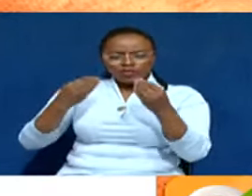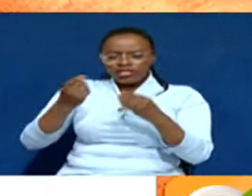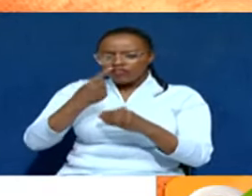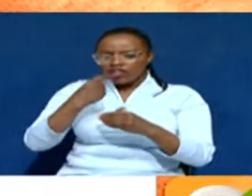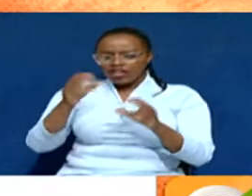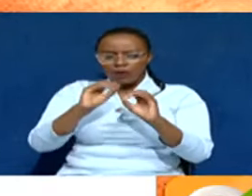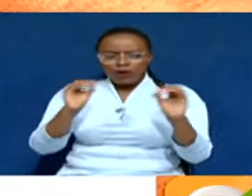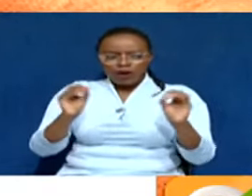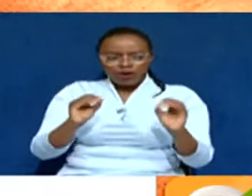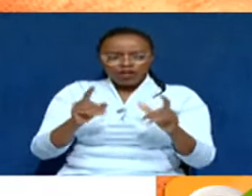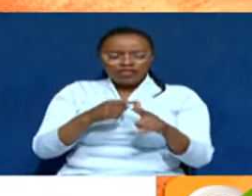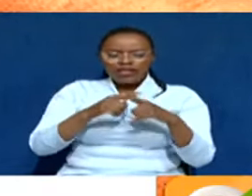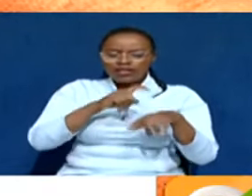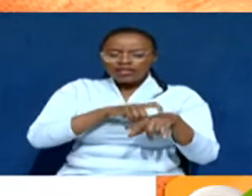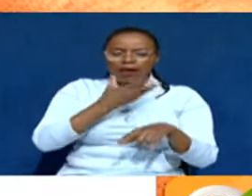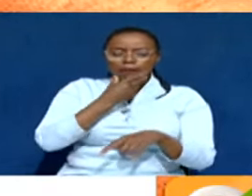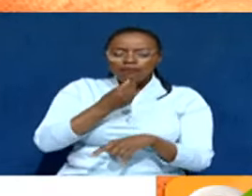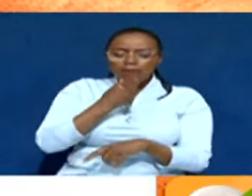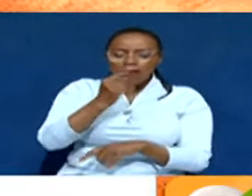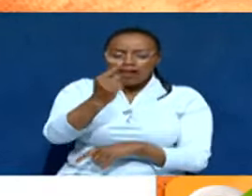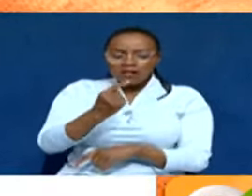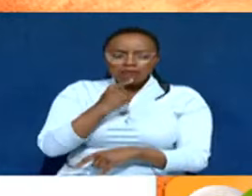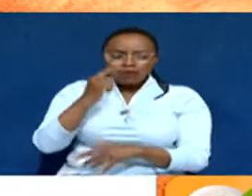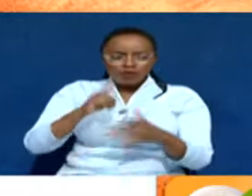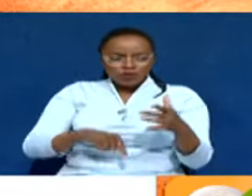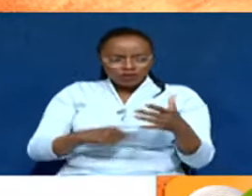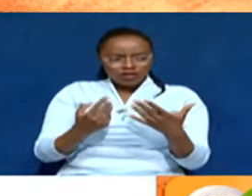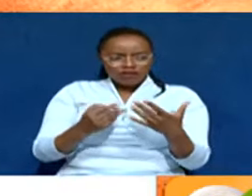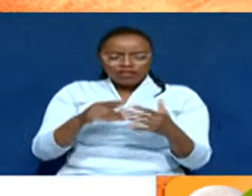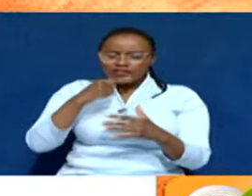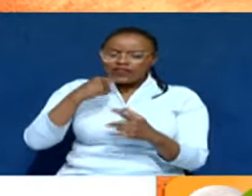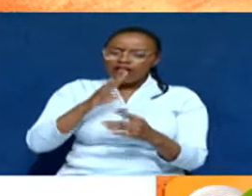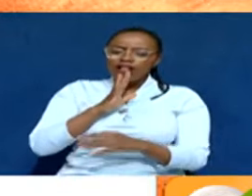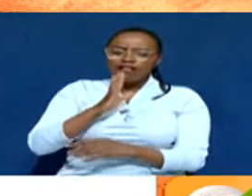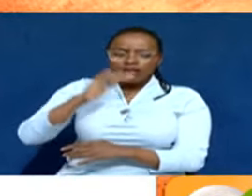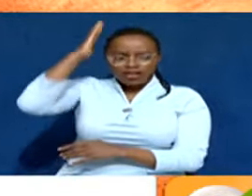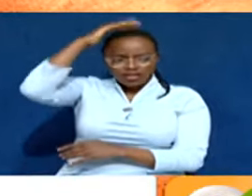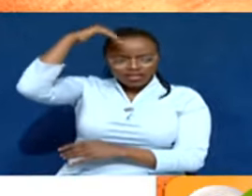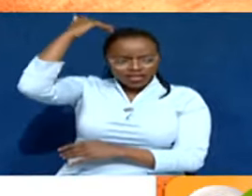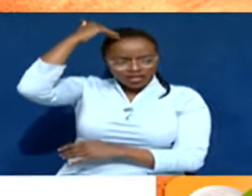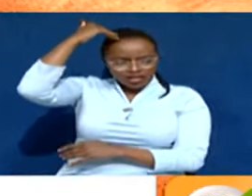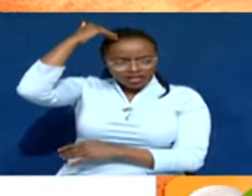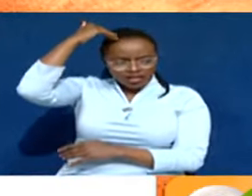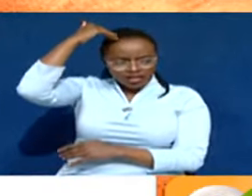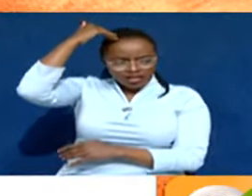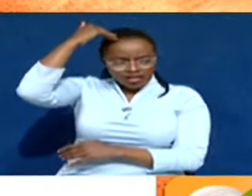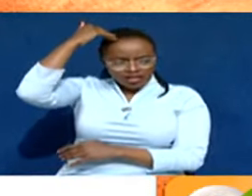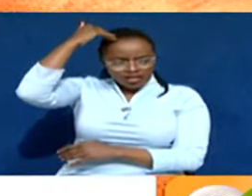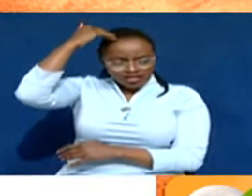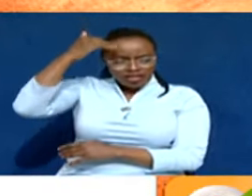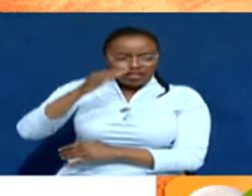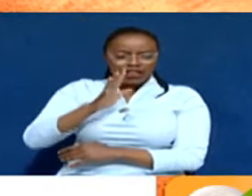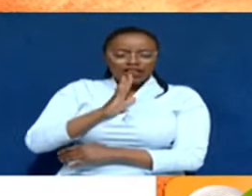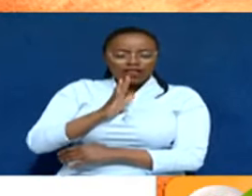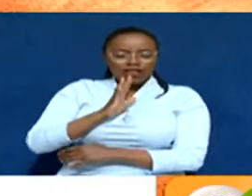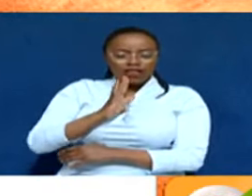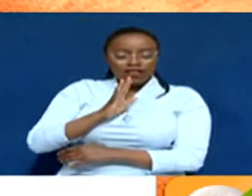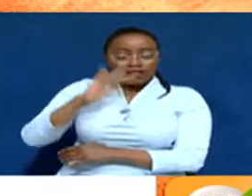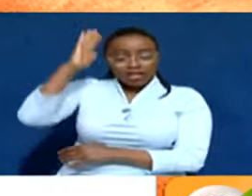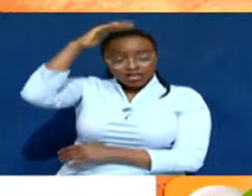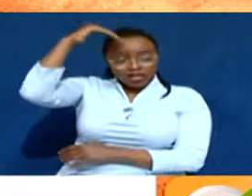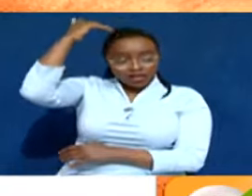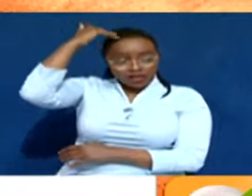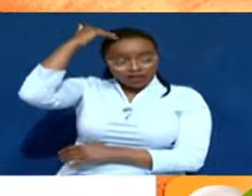dawa. Baba akakuja akaniambia, kwanza aliniambia kwa Kiarabu, akaniambia inti ijihina